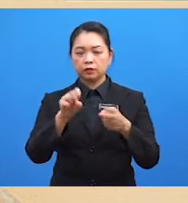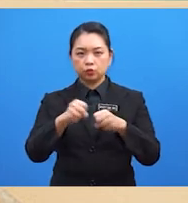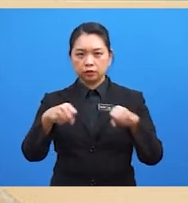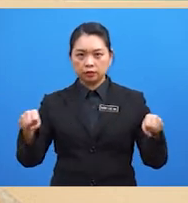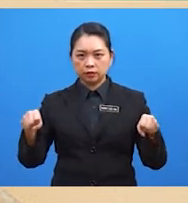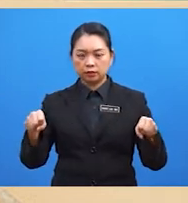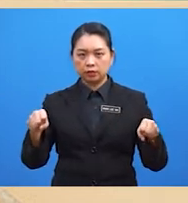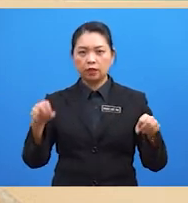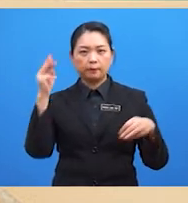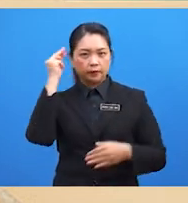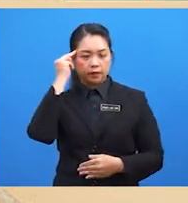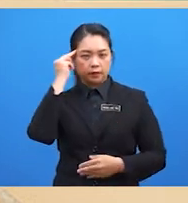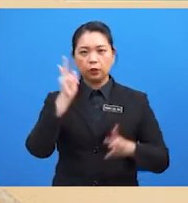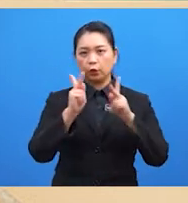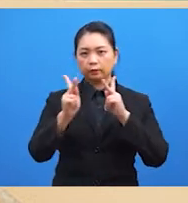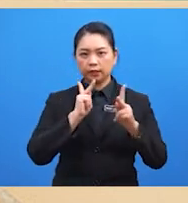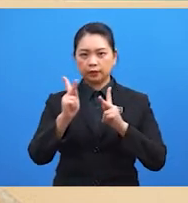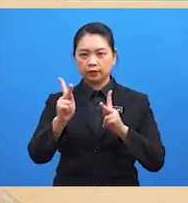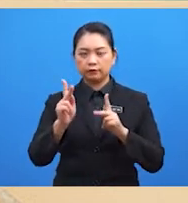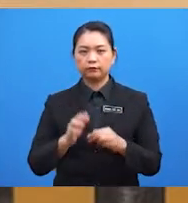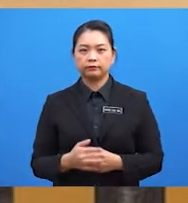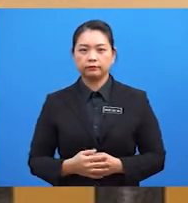Kesusasteraan Melayu Komunikatif.